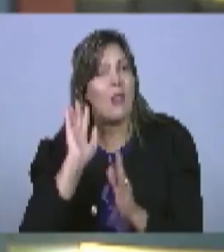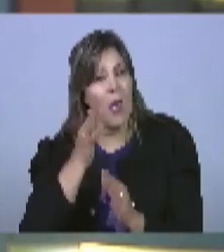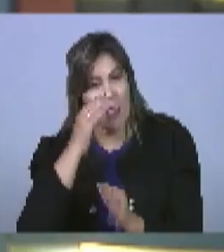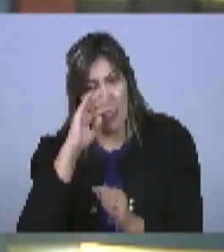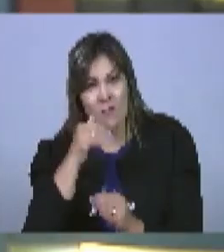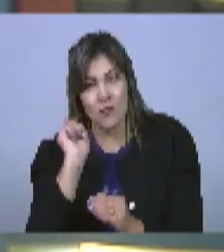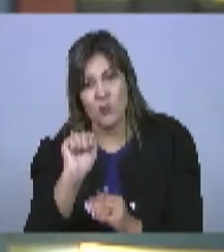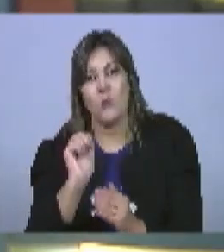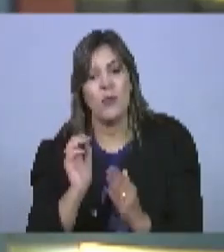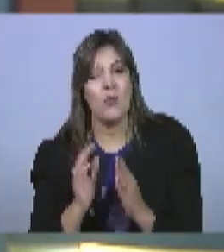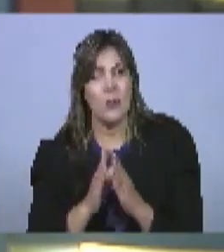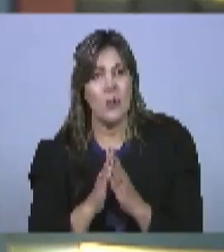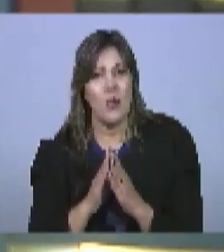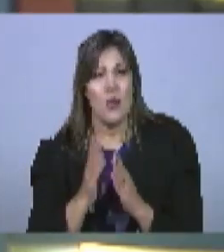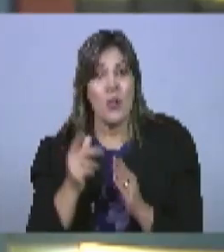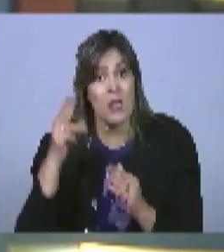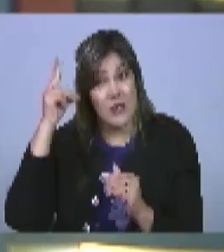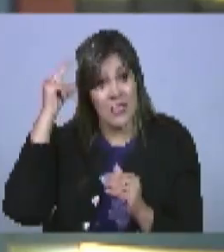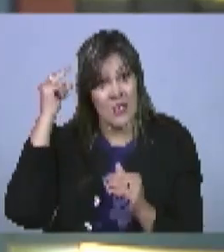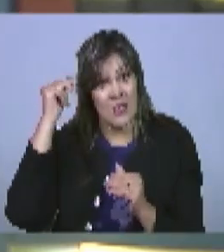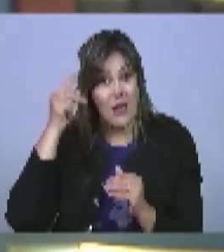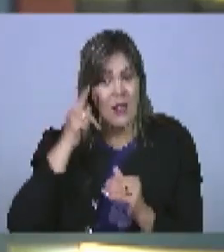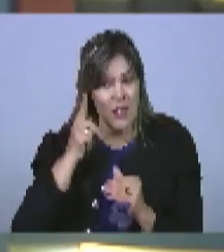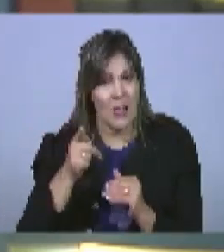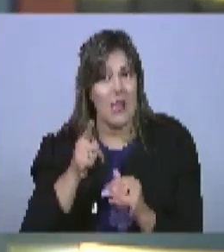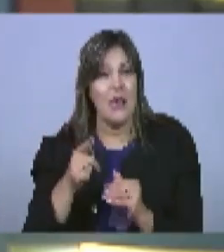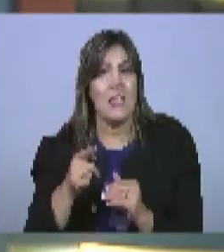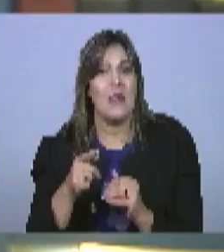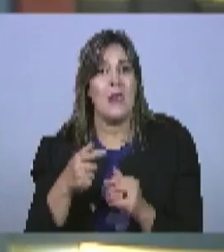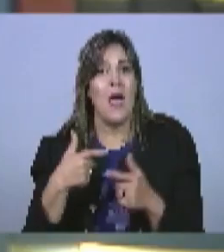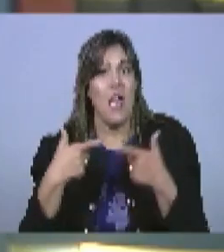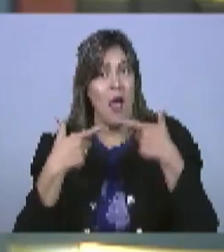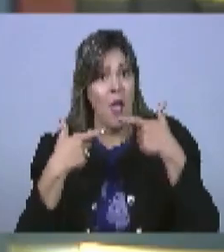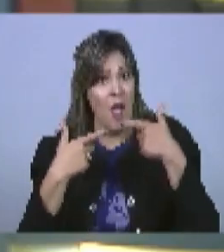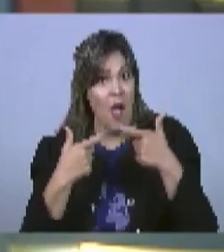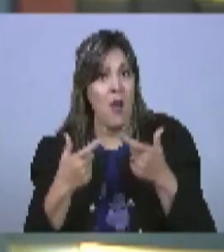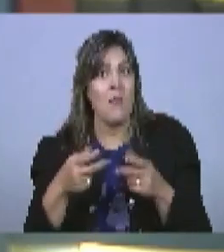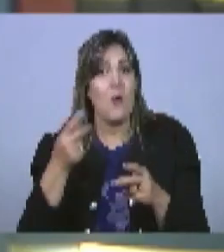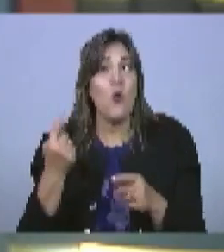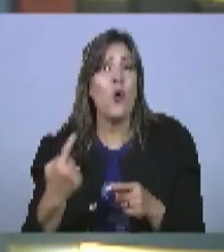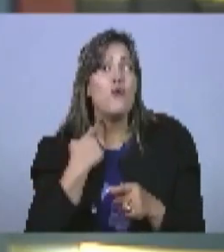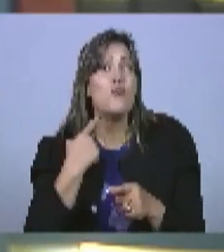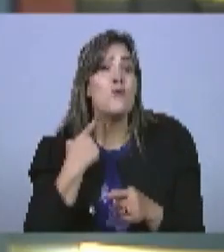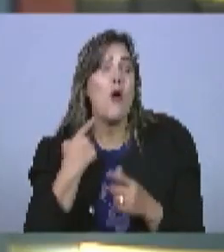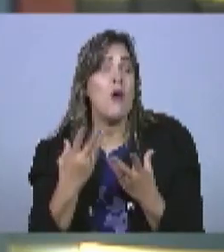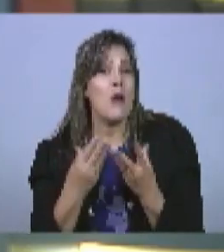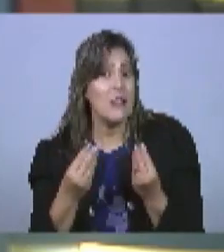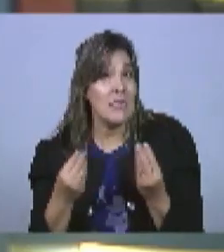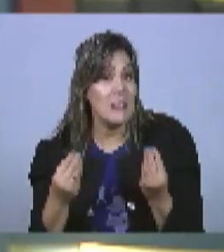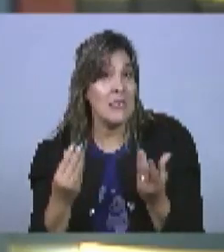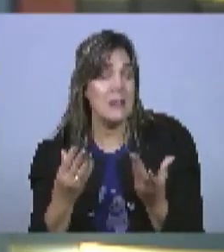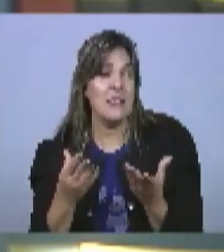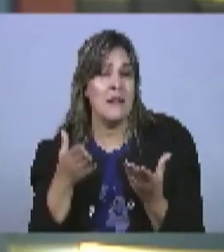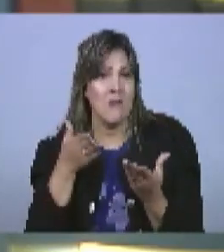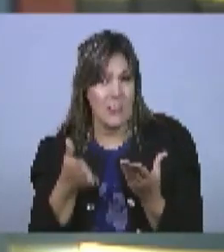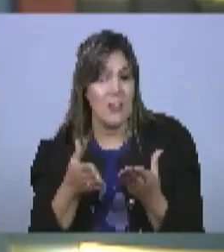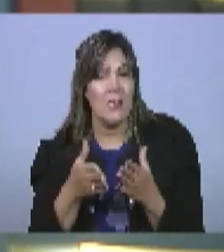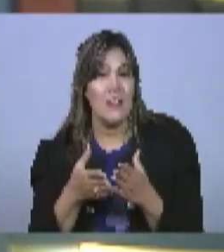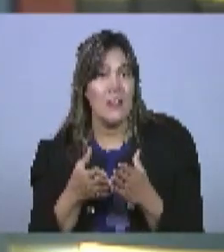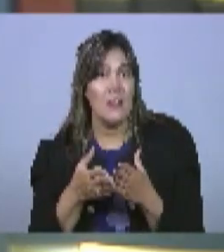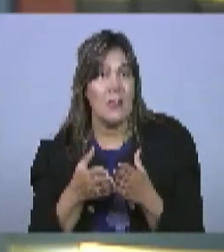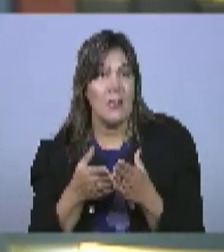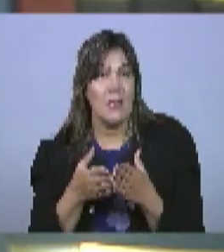اسرائيل يعني سينول قدر كبير جدا من الاعتداء في هذا